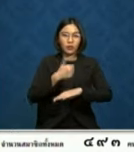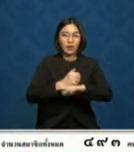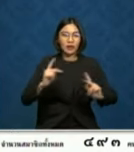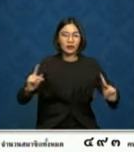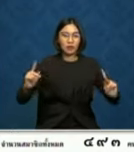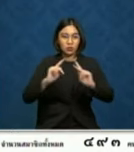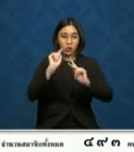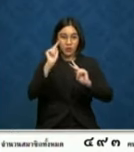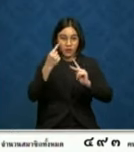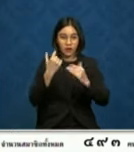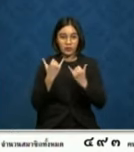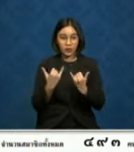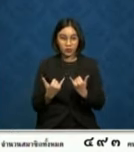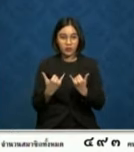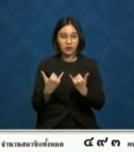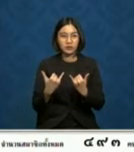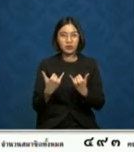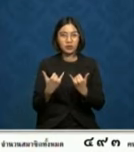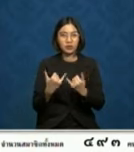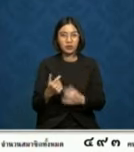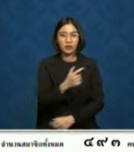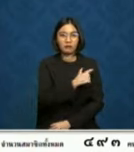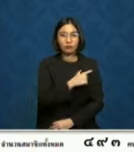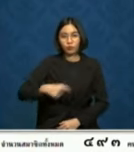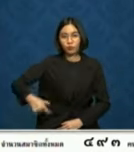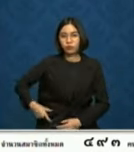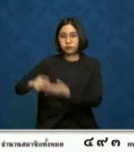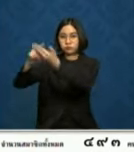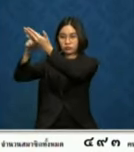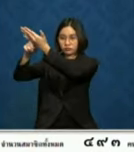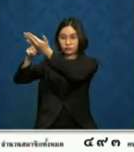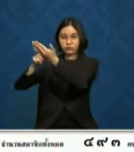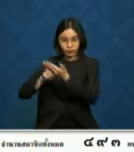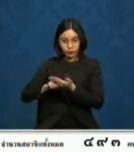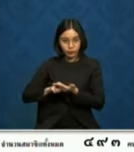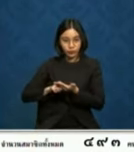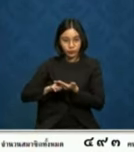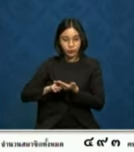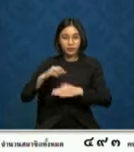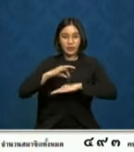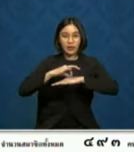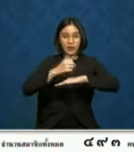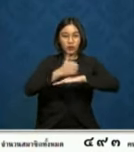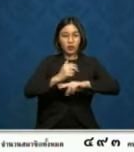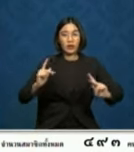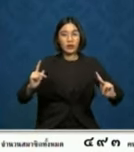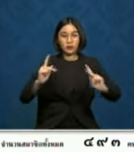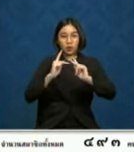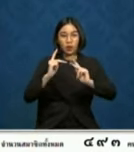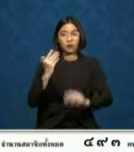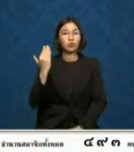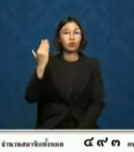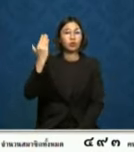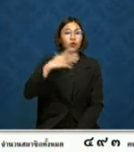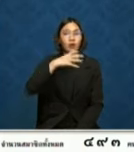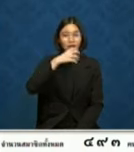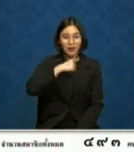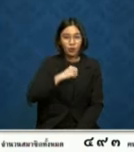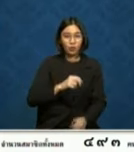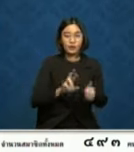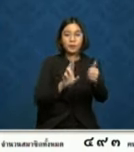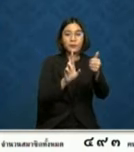ใหม่ในวันนี้นะครับที่เพิ่งเพิ่งมีการโปรดเกล้ากันไปเนี่ยรัฐมนตรีคนที่ผ่านมาเป็นทั้งรอง